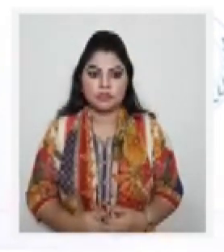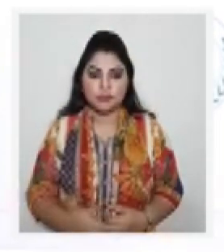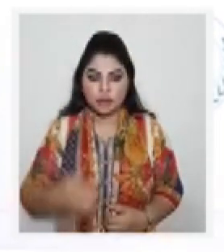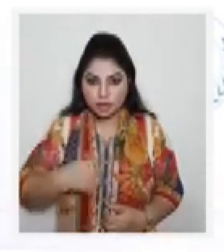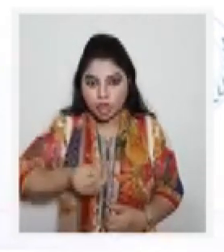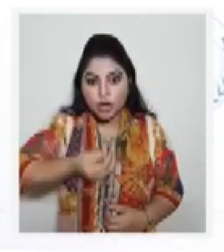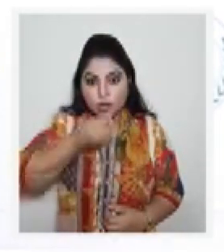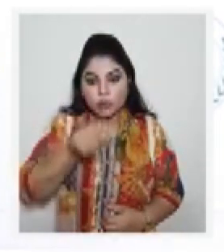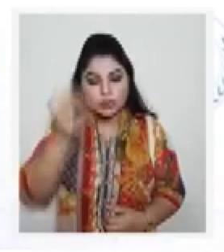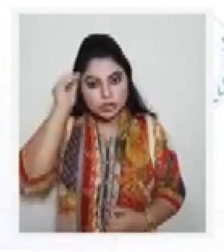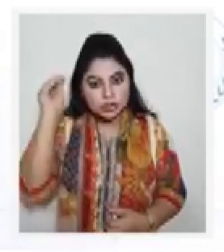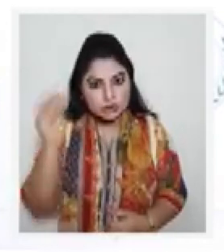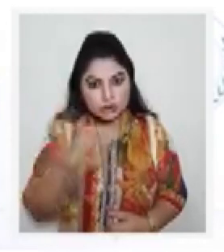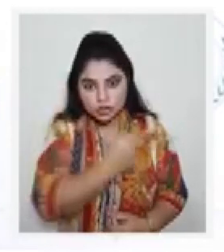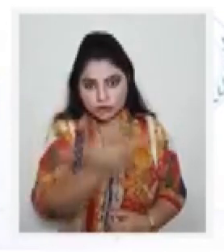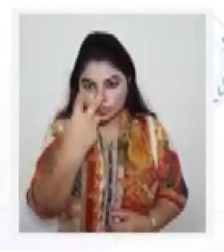13 আষাঢ়, 1427।